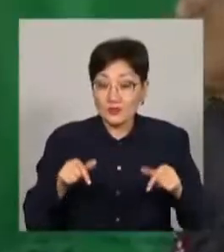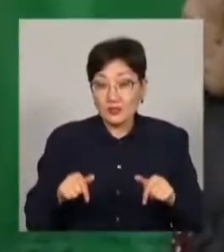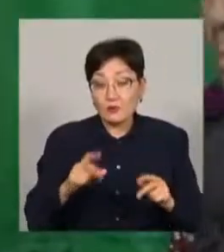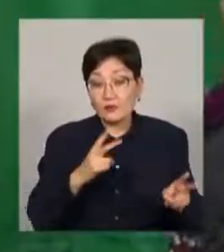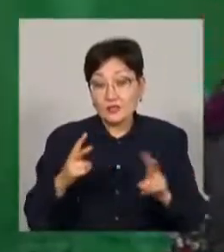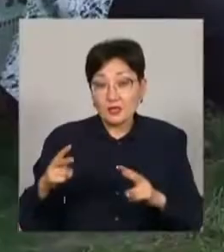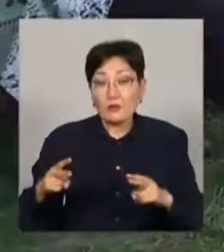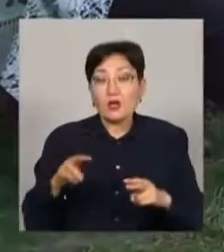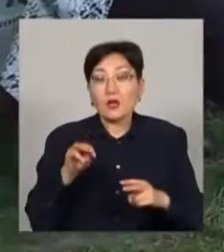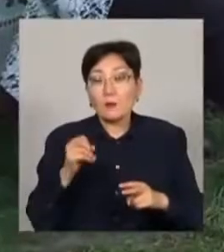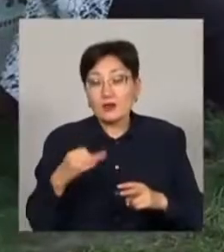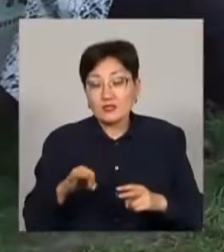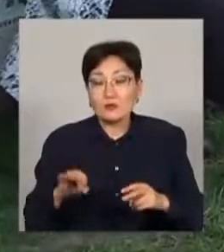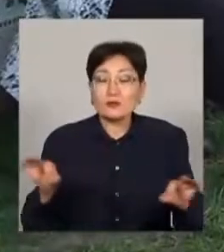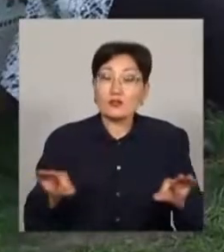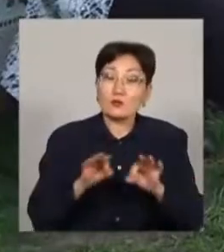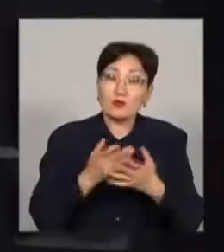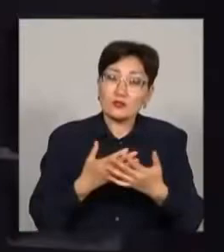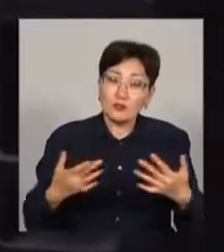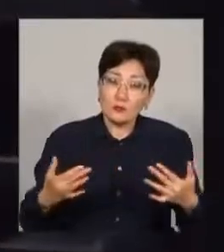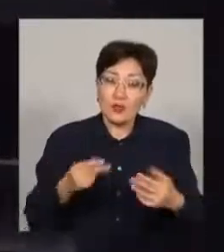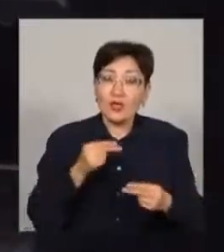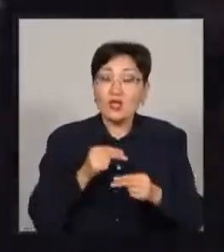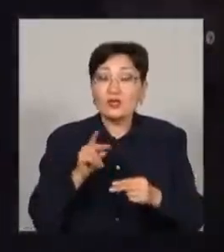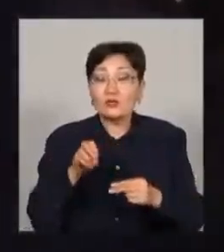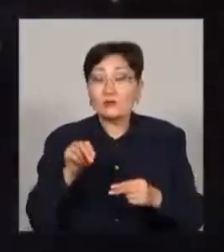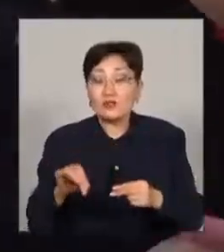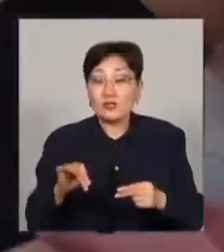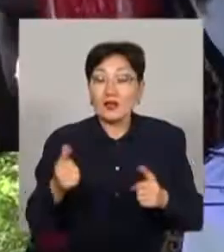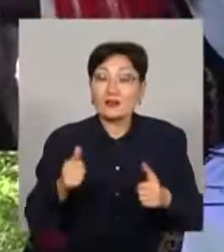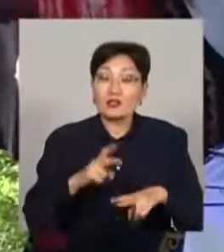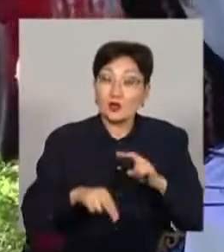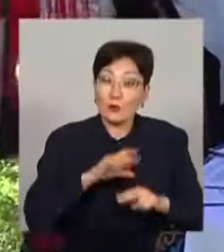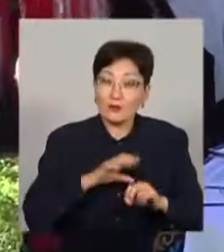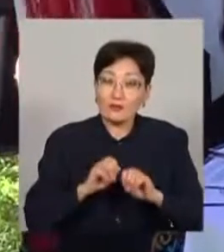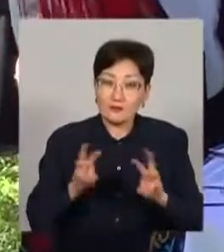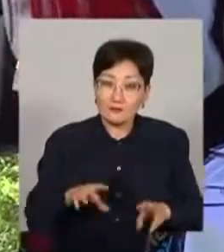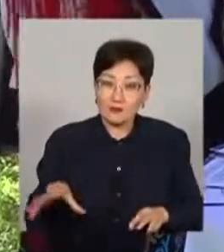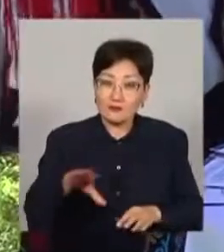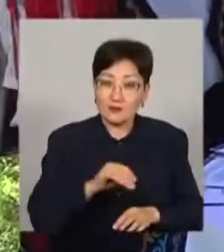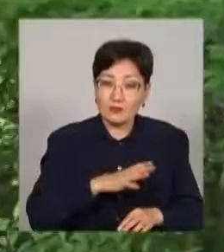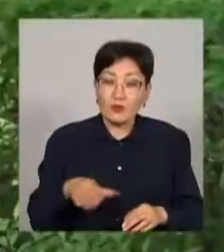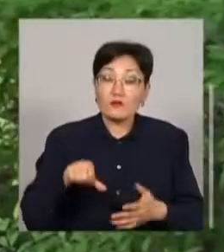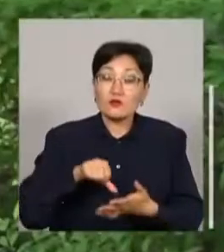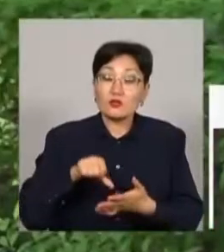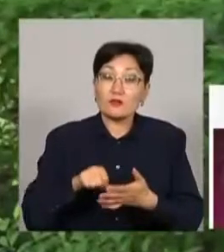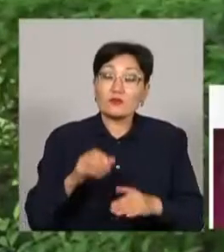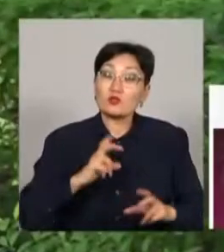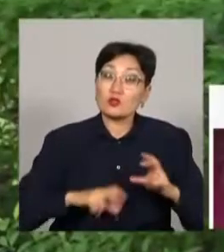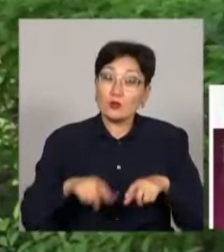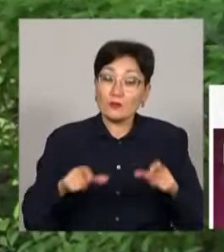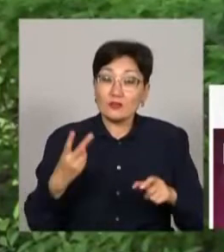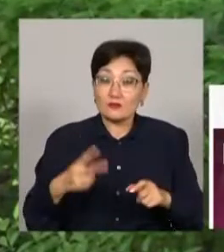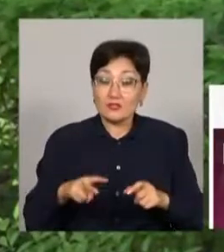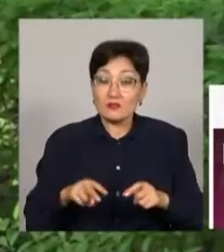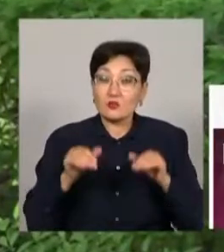танцевали камажай, пели частушки и угощались кимчи. Словом, хорошее настроение было обеспечено. Участвуют студенты